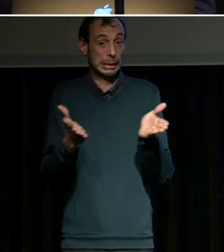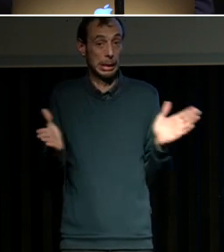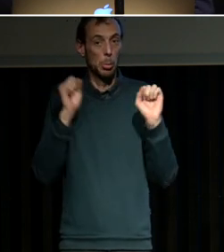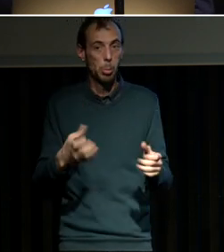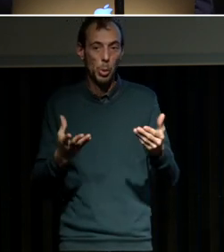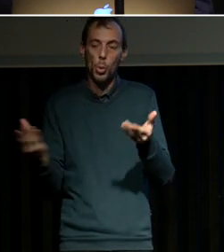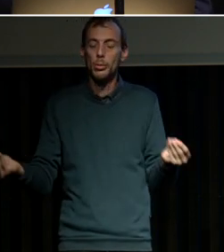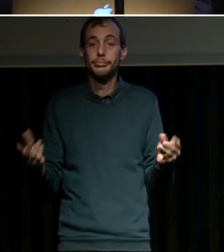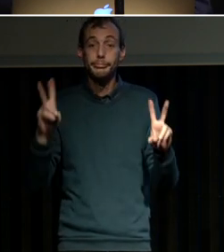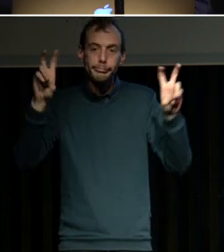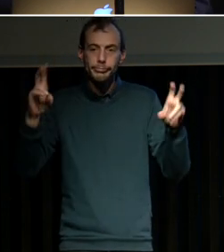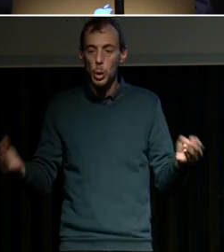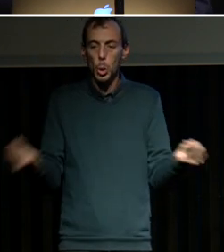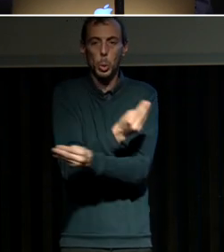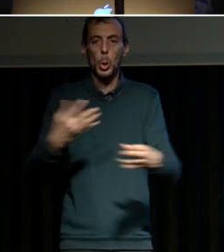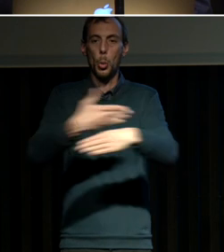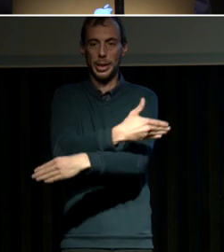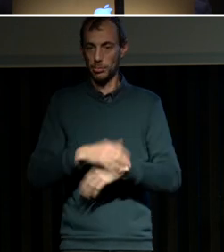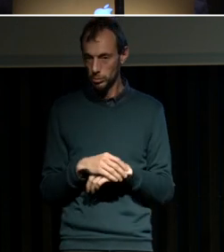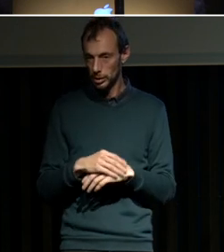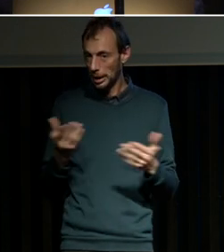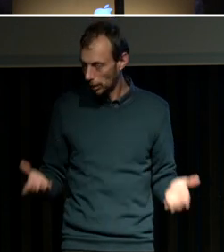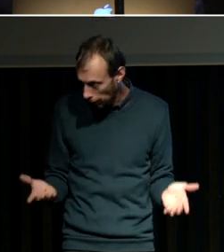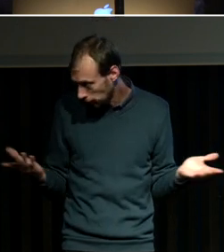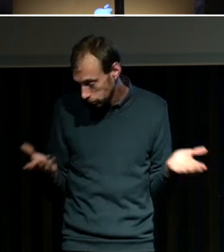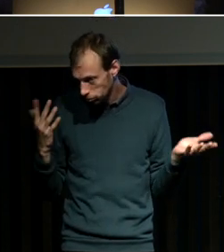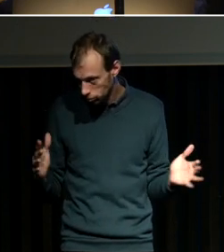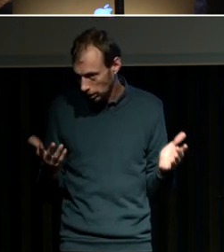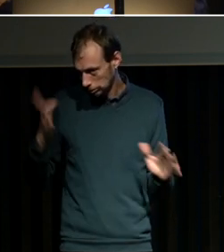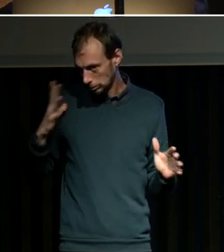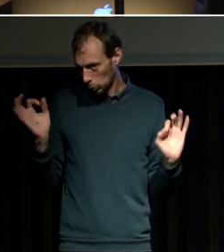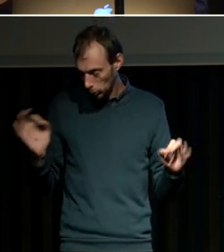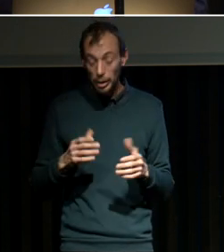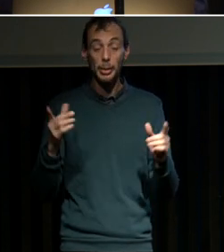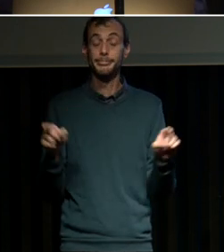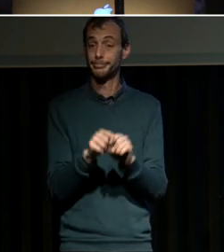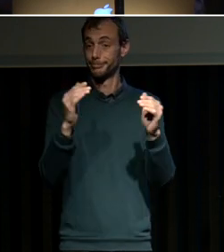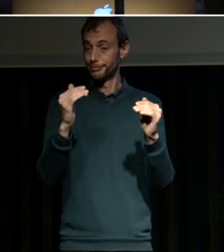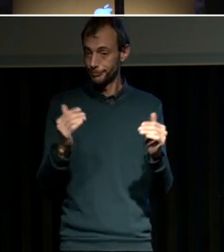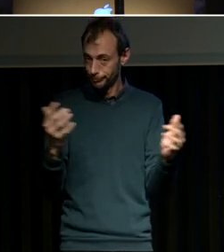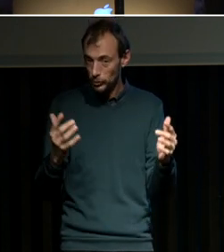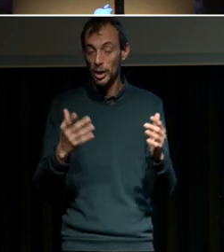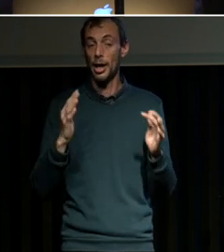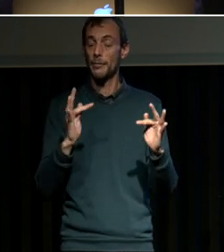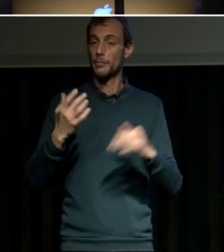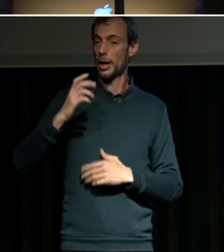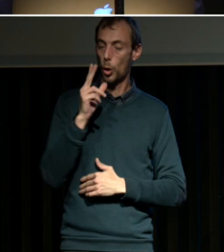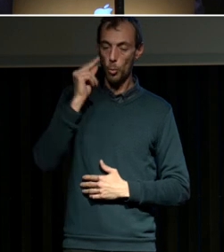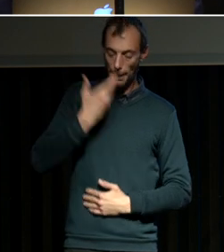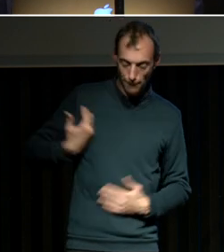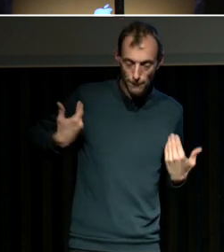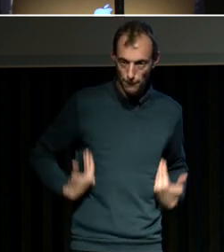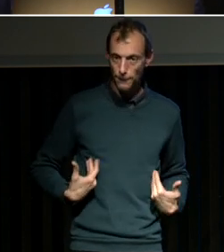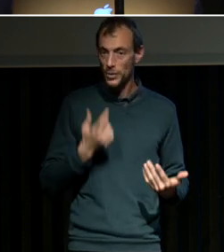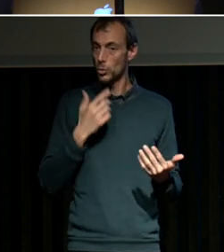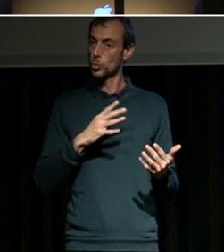c'est la gratuité, l'anonymat et la non-parcimonialité du corps humain, ce qui veut dire que nous sommes tous propriétaires, entre guillemets, de notre